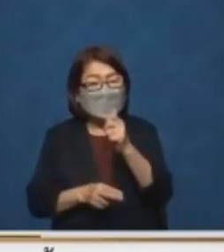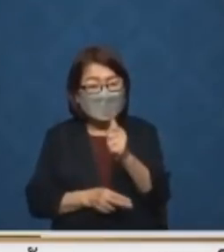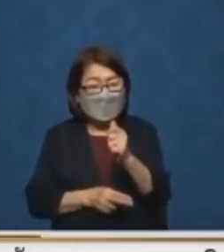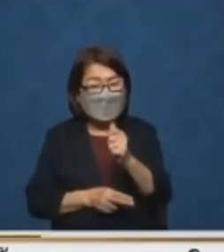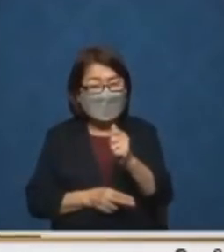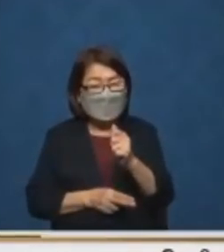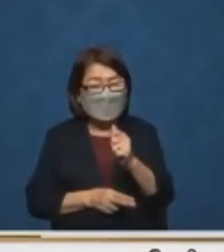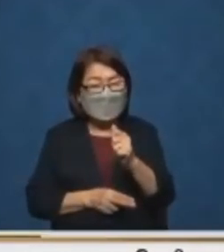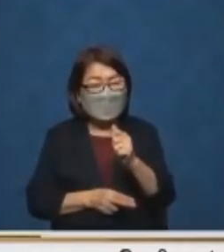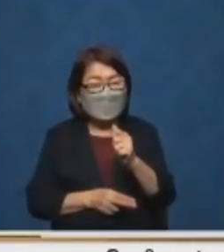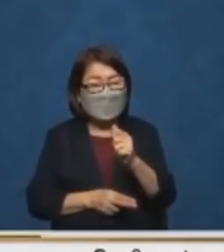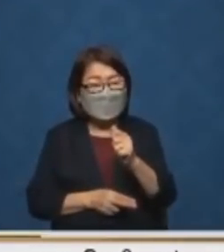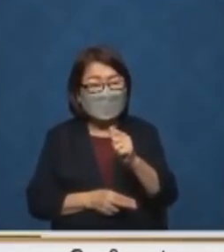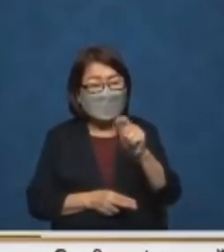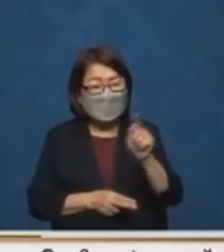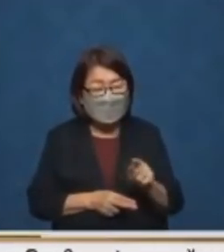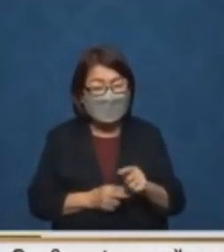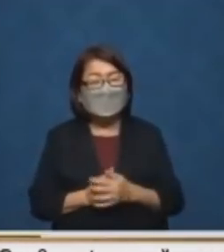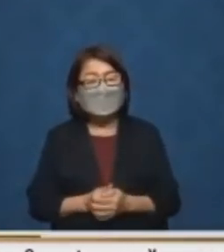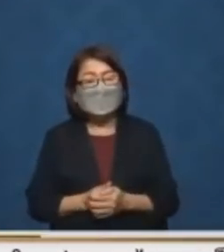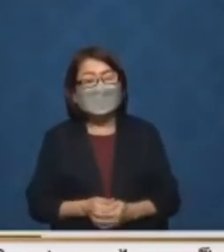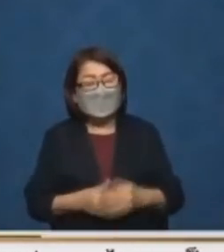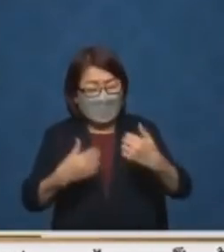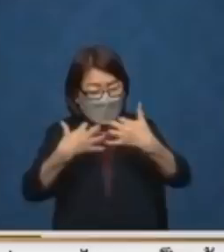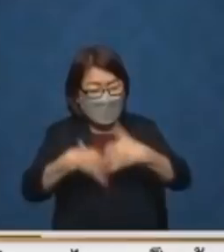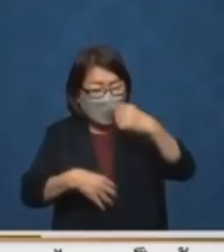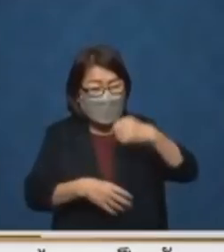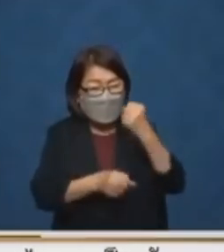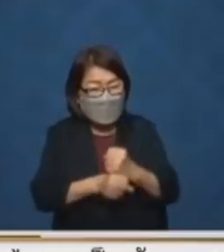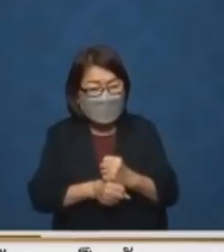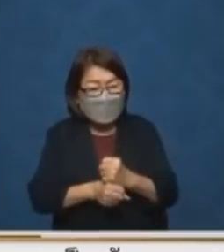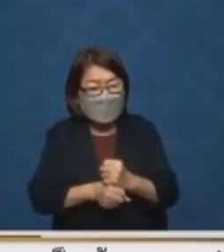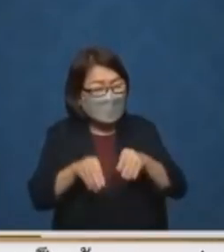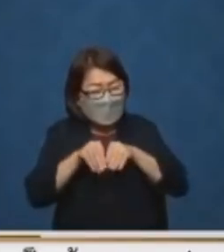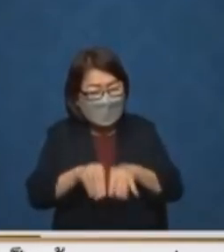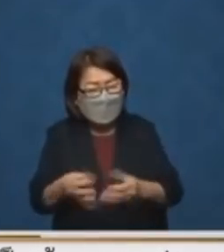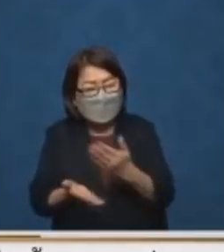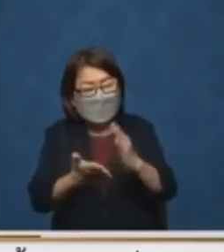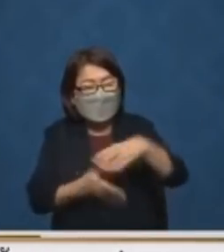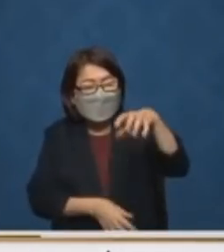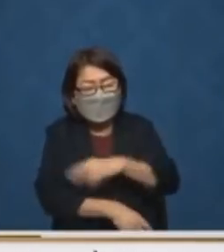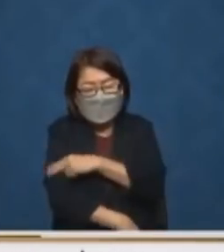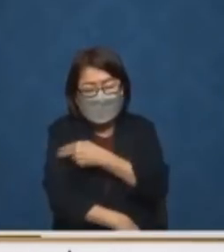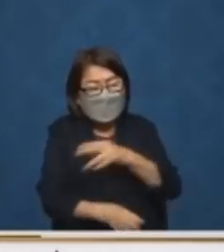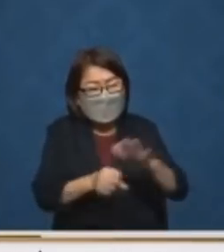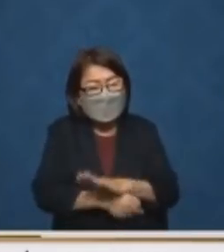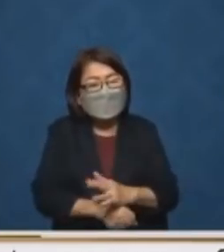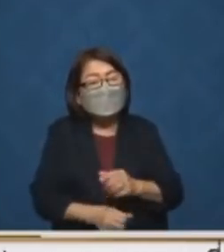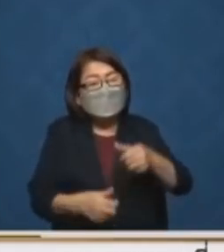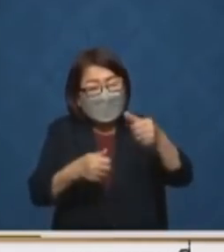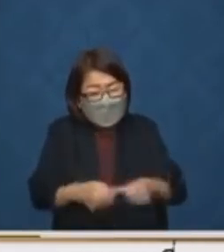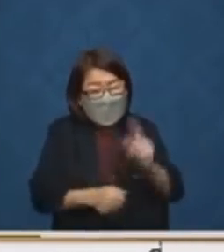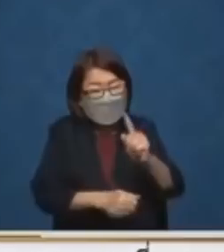เทศไทย อยู่เต็มโงพยาบาลแล้ครั อยู่เต็มแขนของพี่น้ประชาชนคนไทยแล้วทรมพัฒานครับ